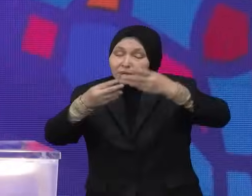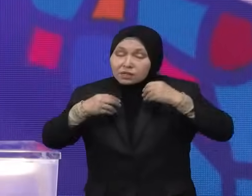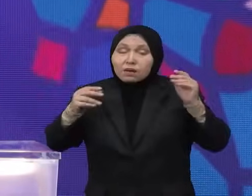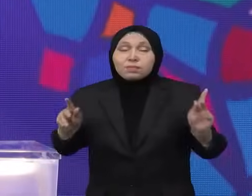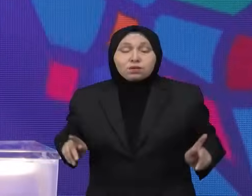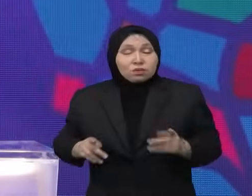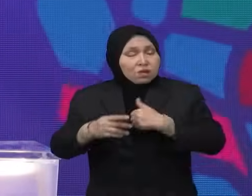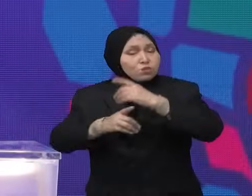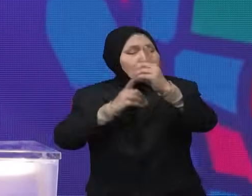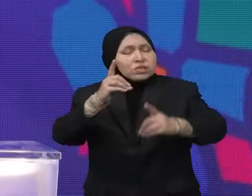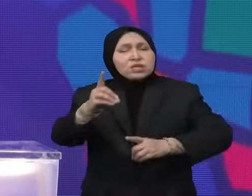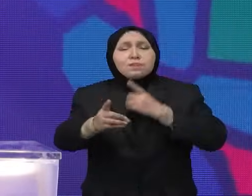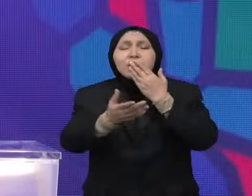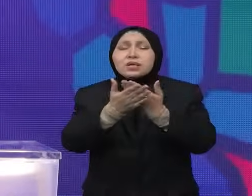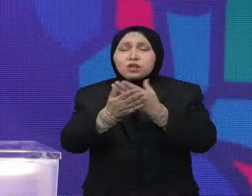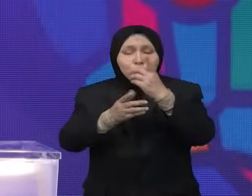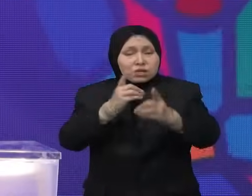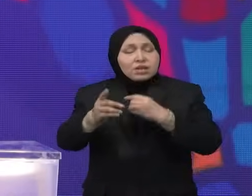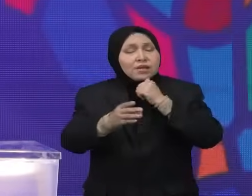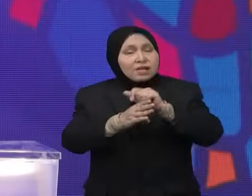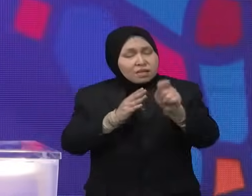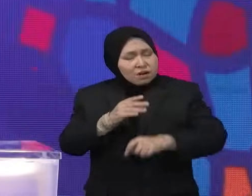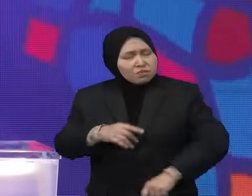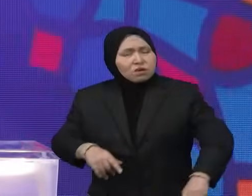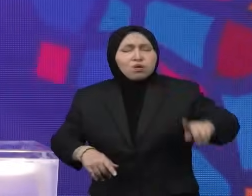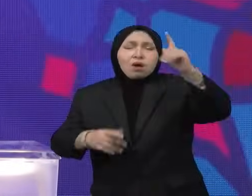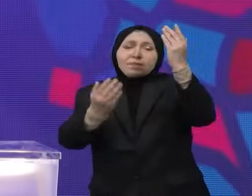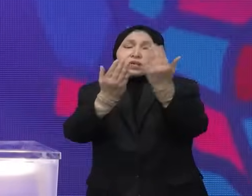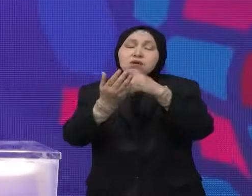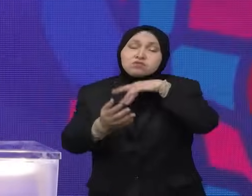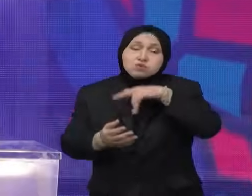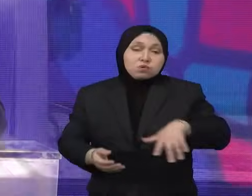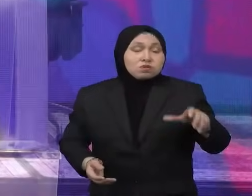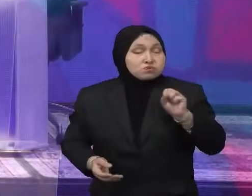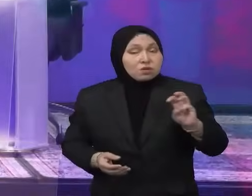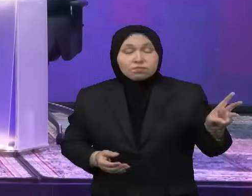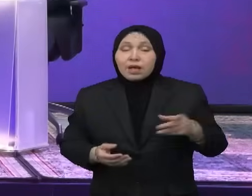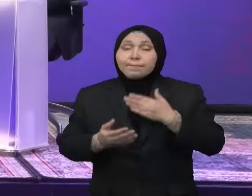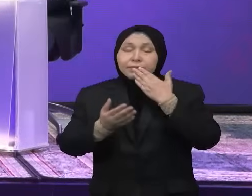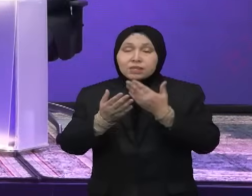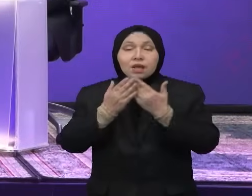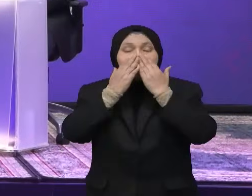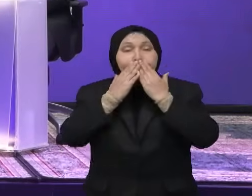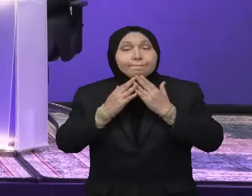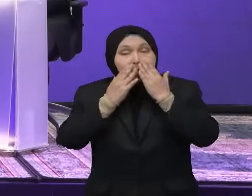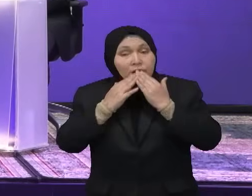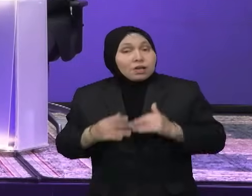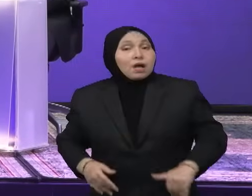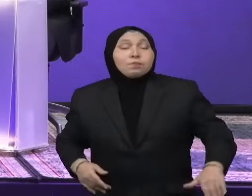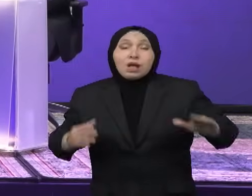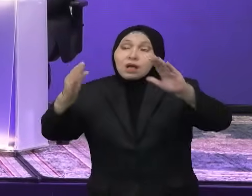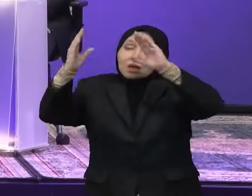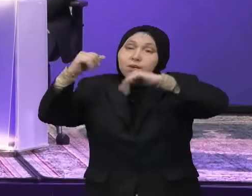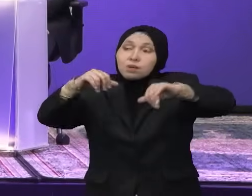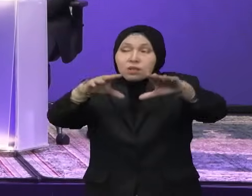kami dunia dan akhirat, ya Allah. Wa sallallahu wasallam wa baraka ala Muhammad walhamdulillahi rabbil alamin. Amin amin ya rabbal alamin. Moga-moga